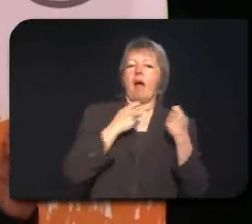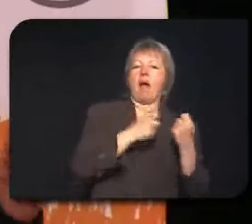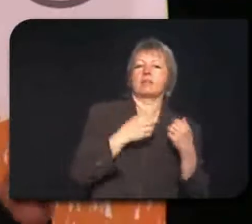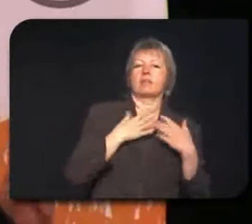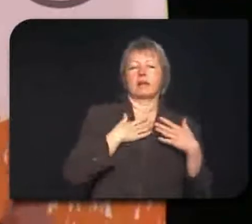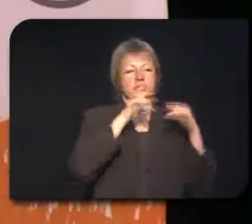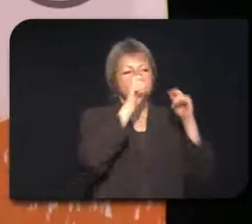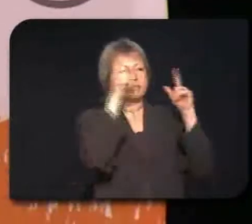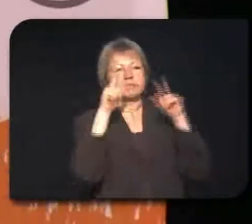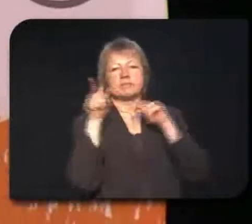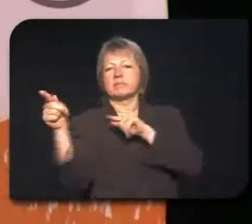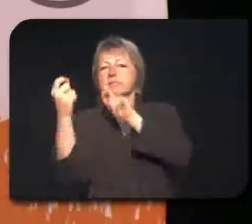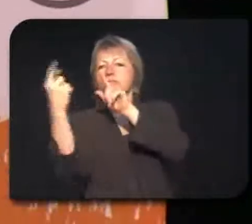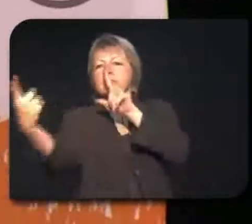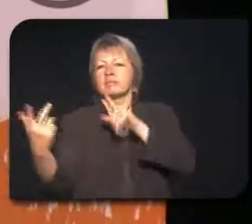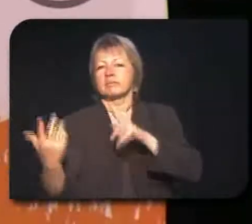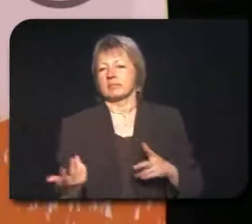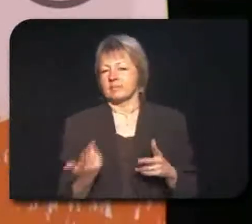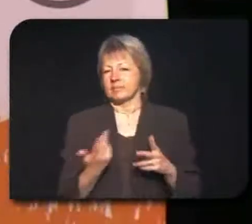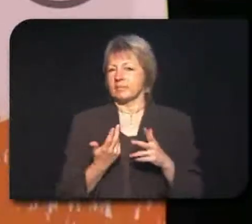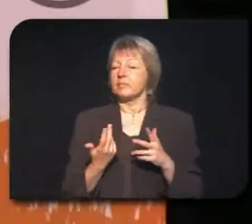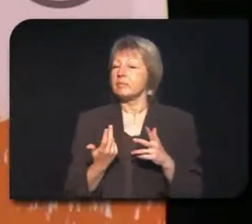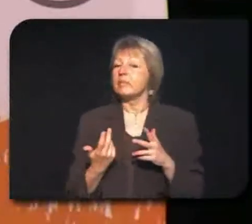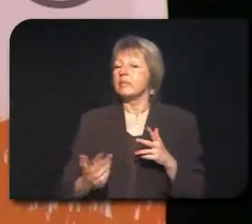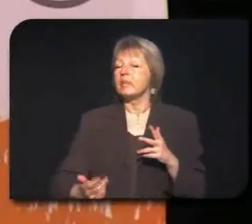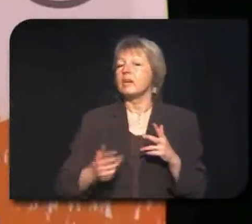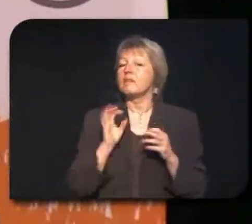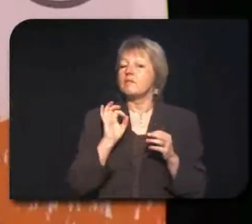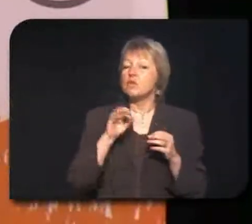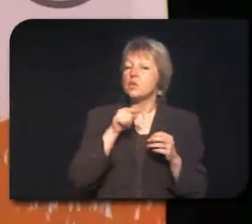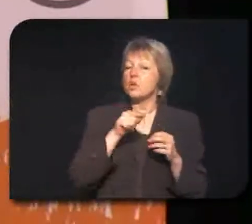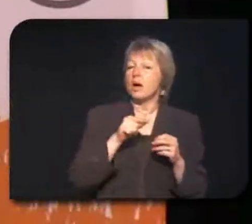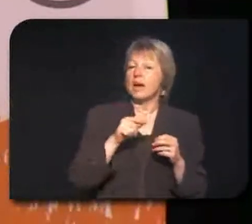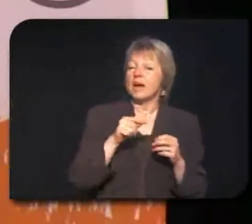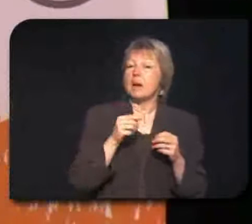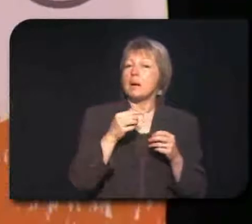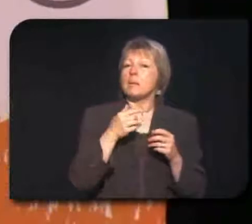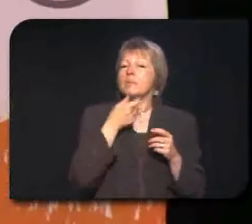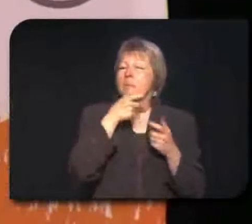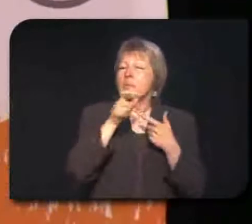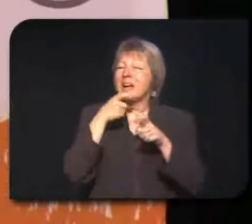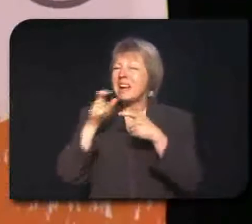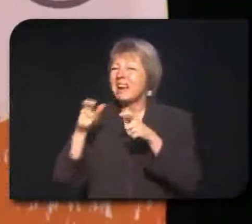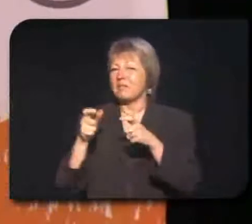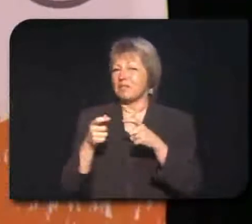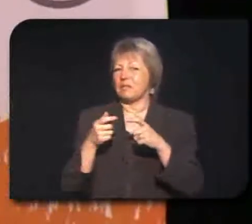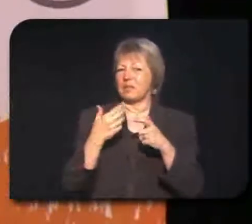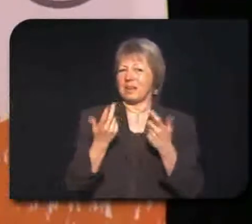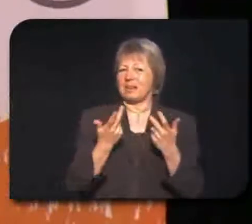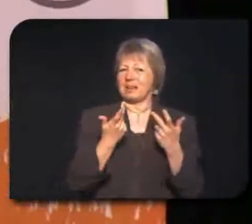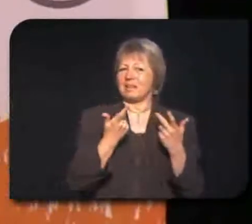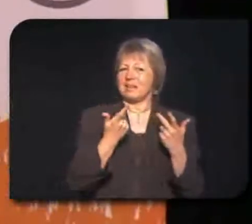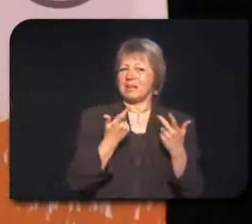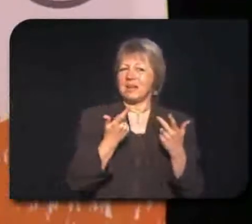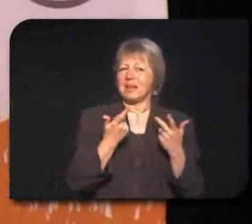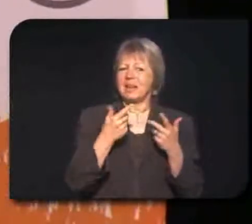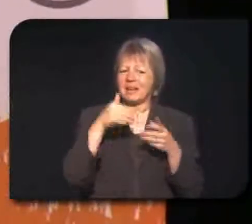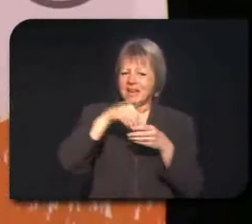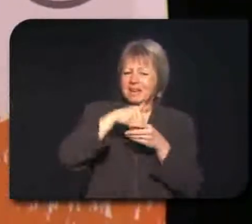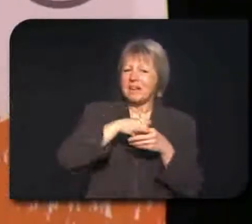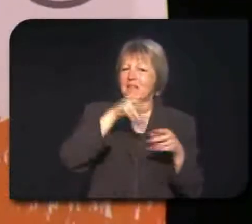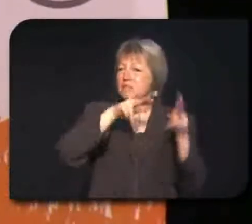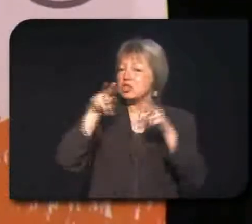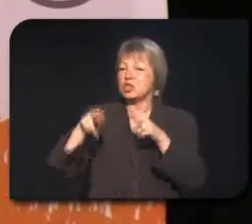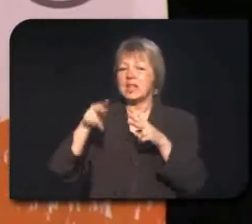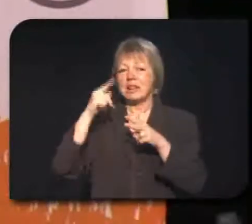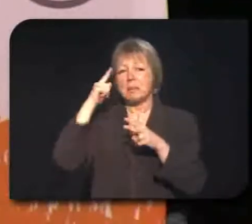diese Griffe Begriffe nicht eindeutig definiert sind und für alle dasselbe sagen ist es natürlich auch augenfischerei mit diesen Begriffen hier irgendwie zu argumentieren